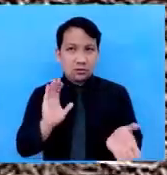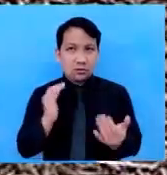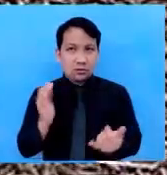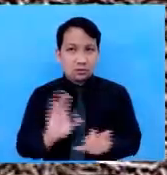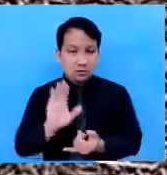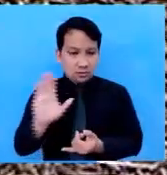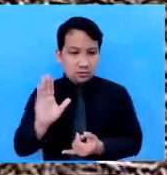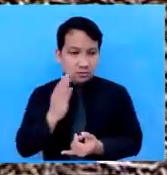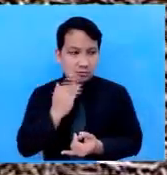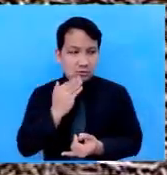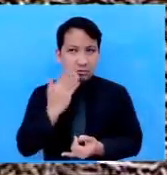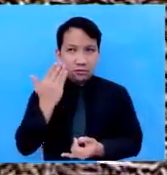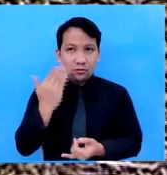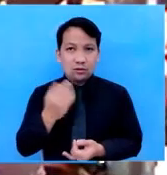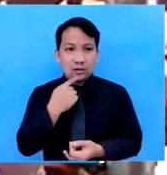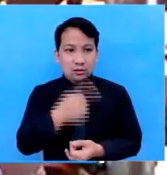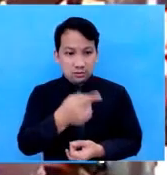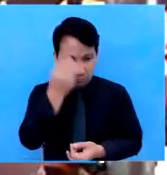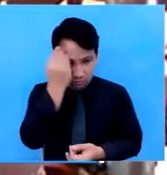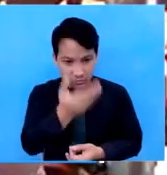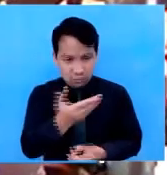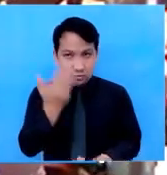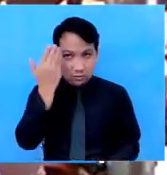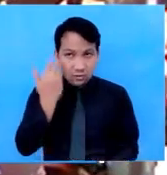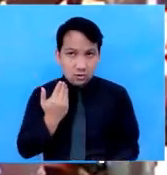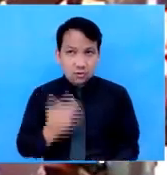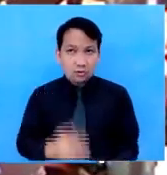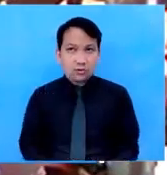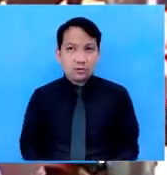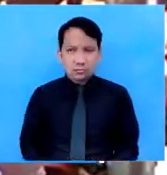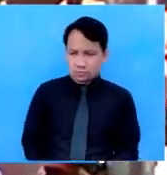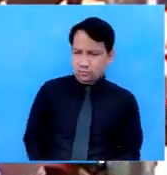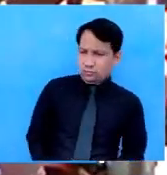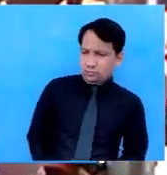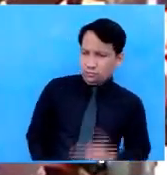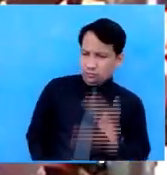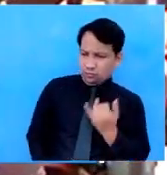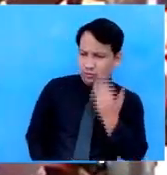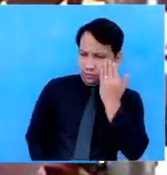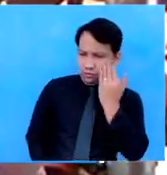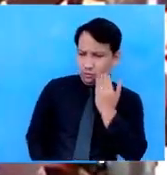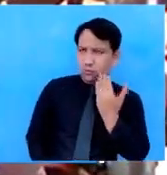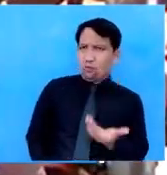asukal dahil sabi daw nila, kulang. Ba't nagkulang?